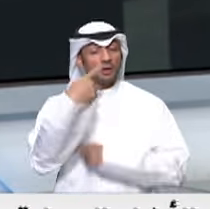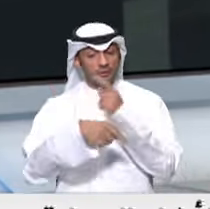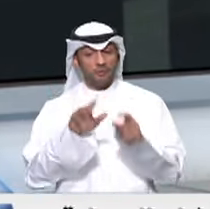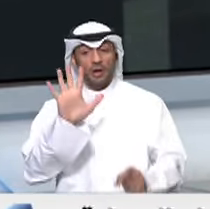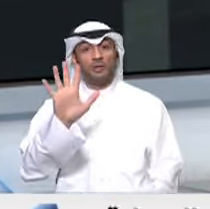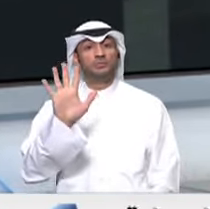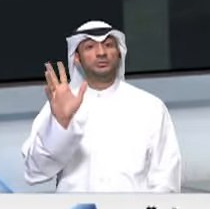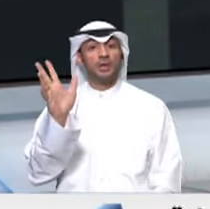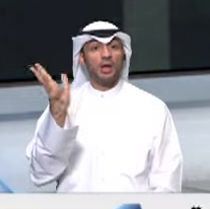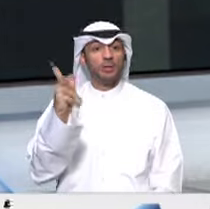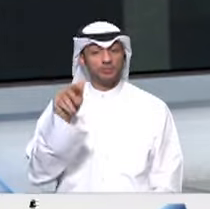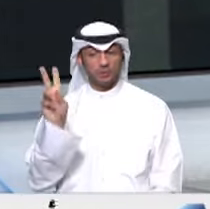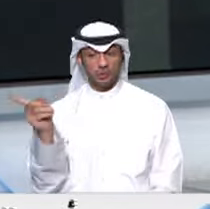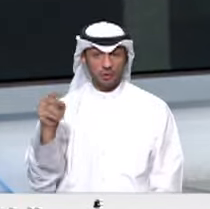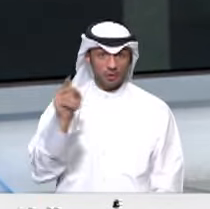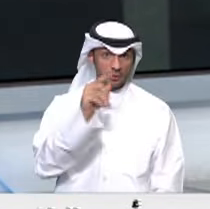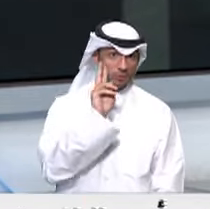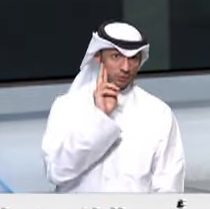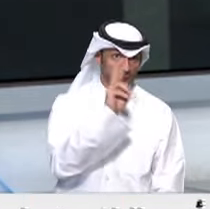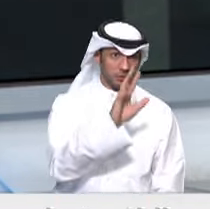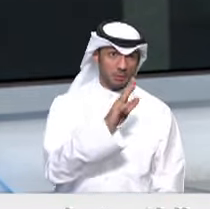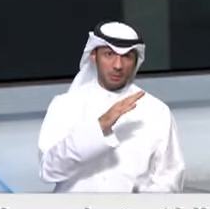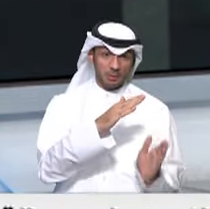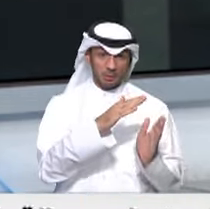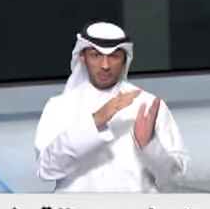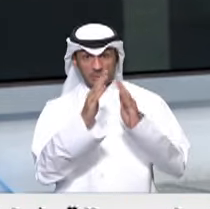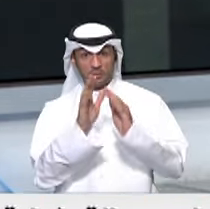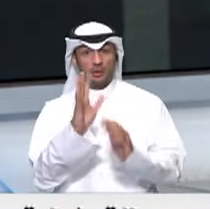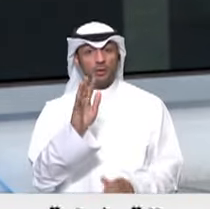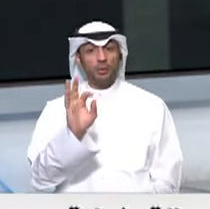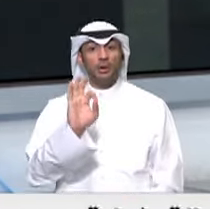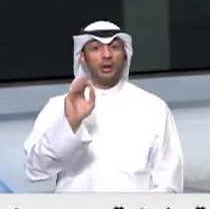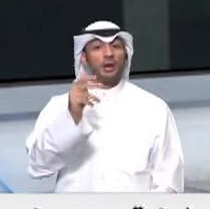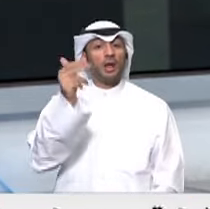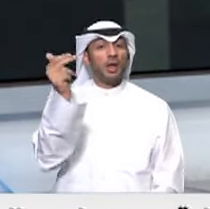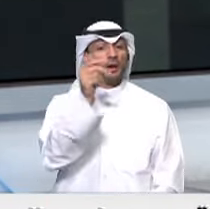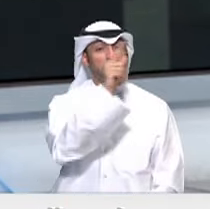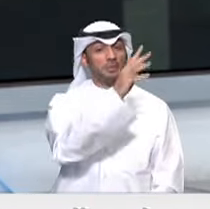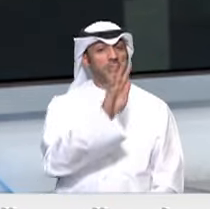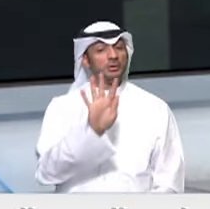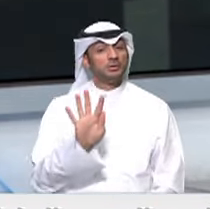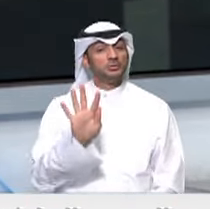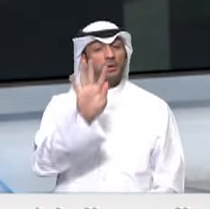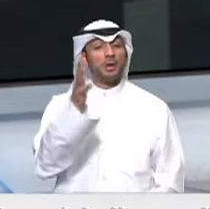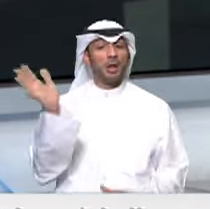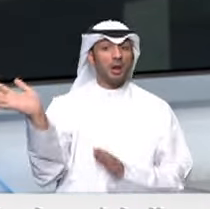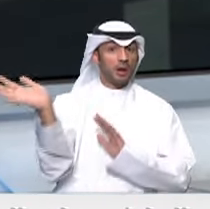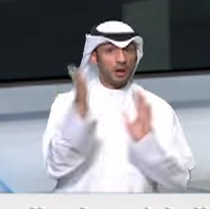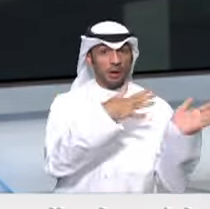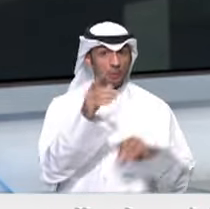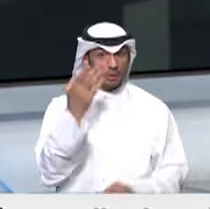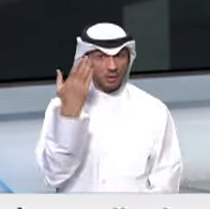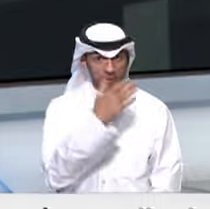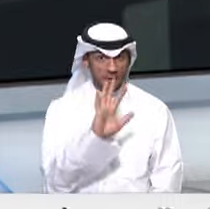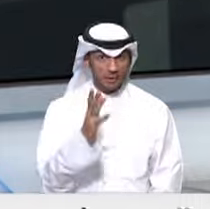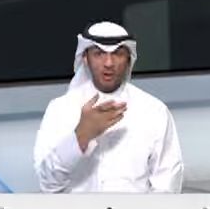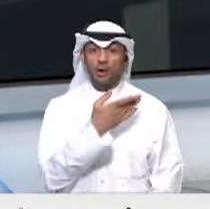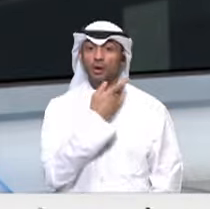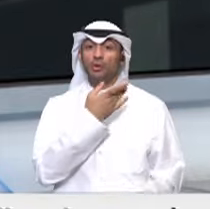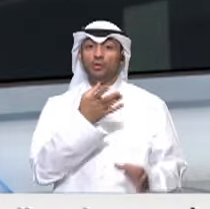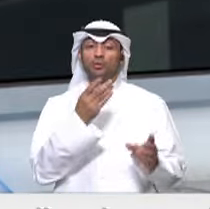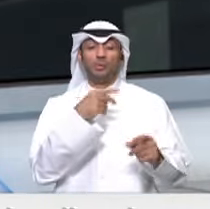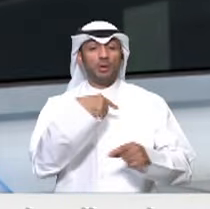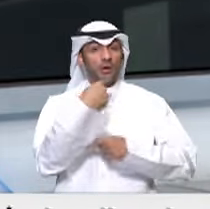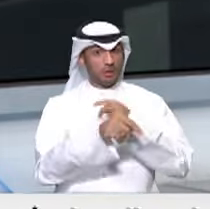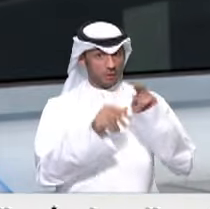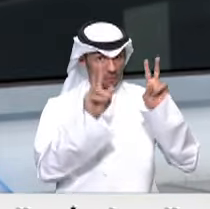هناك تقلب في الرياح، الرياح الشمالية غربية على أقصى المناطق الغربية تقل معها نسبة الرطوبة على بعض المناطق، ولكن الرطوبة مستمرة على